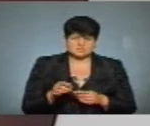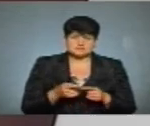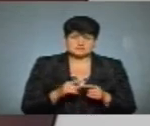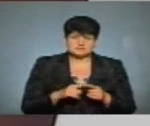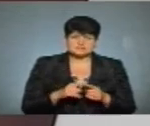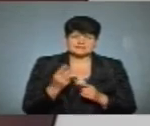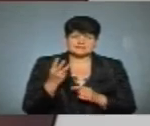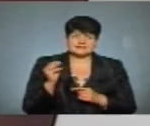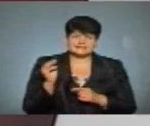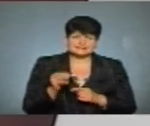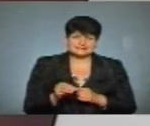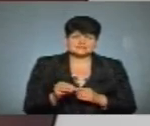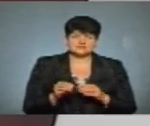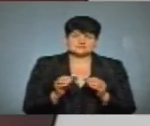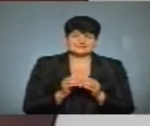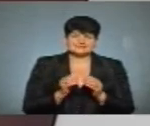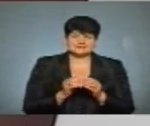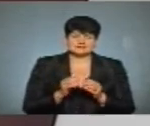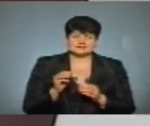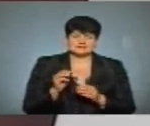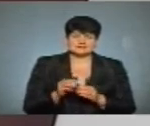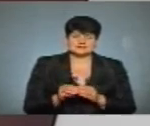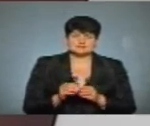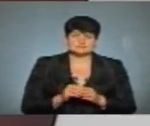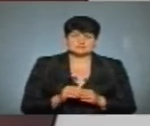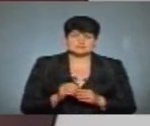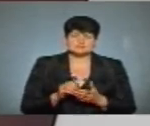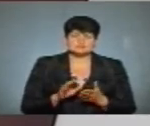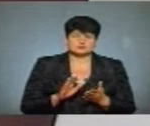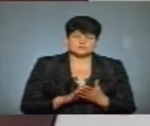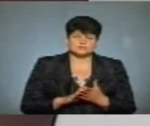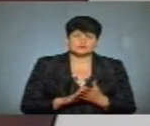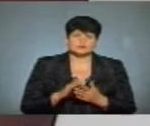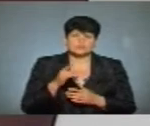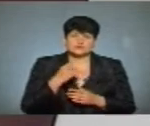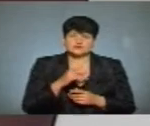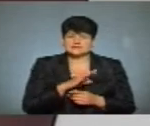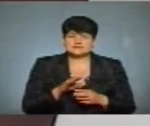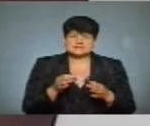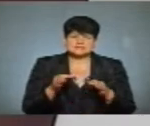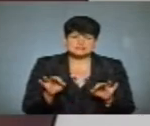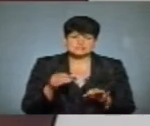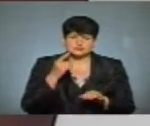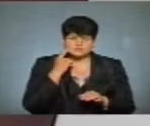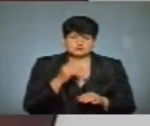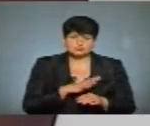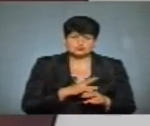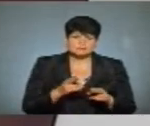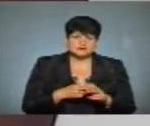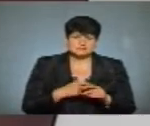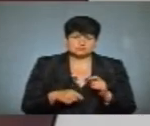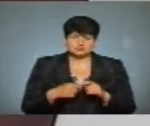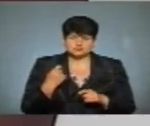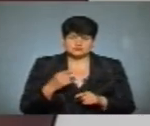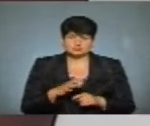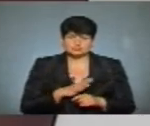3 тисячі із 10 282 зареєстрованих. Юрій Шейнюк каже, незалежне оцінювання відбуло без порушень,